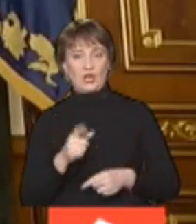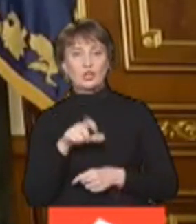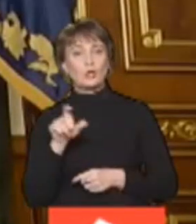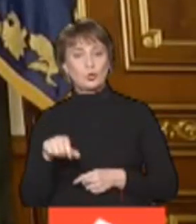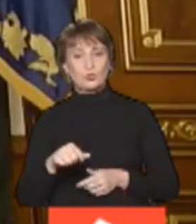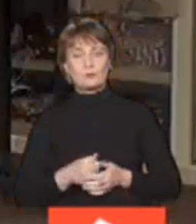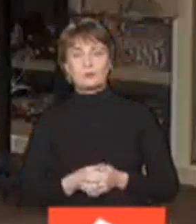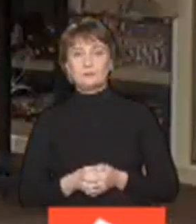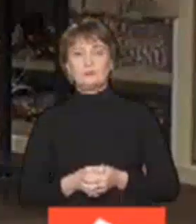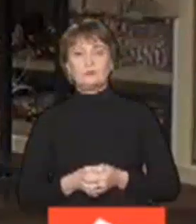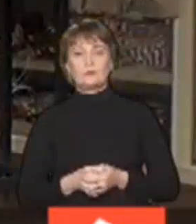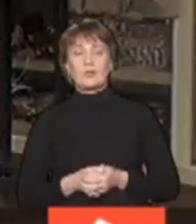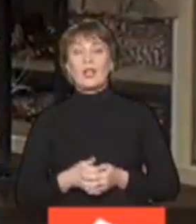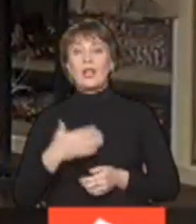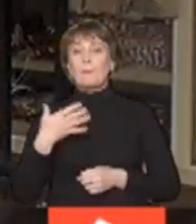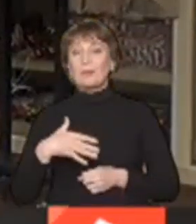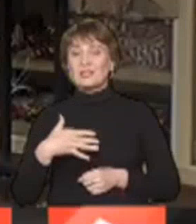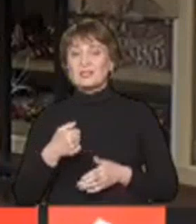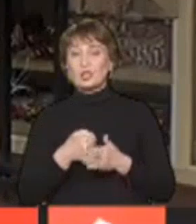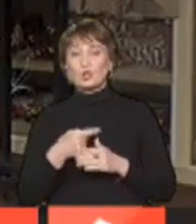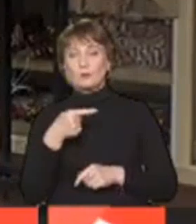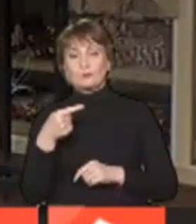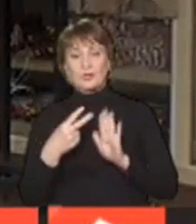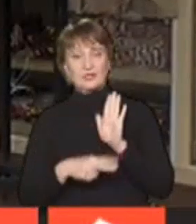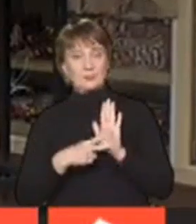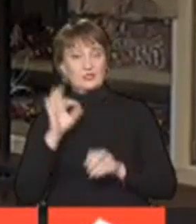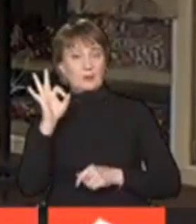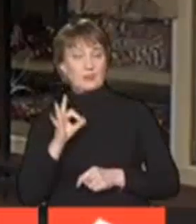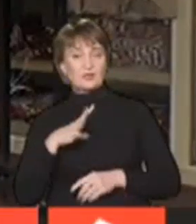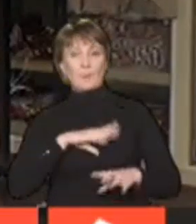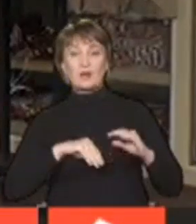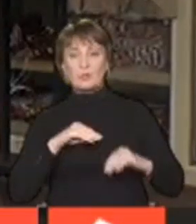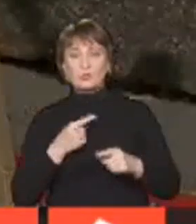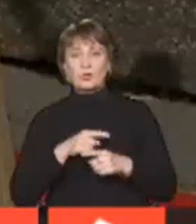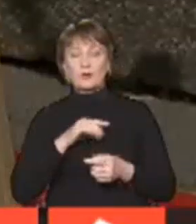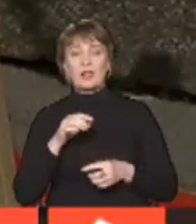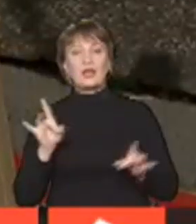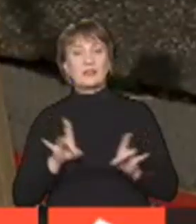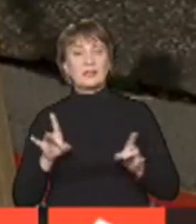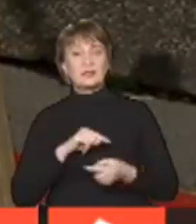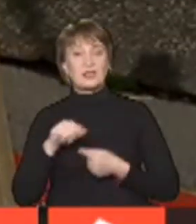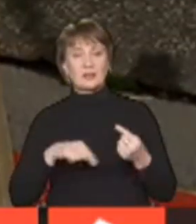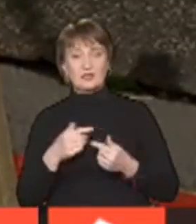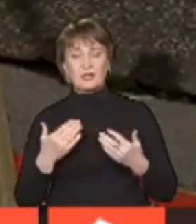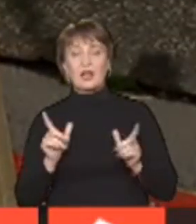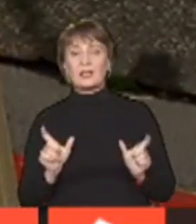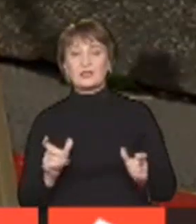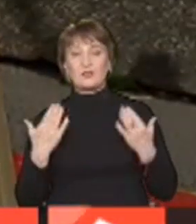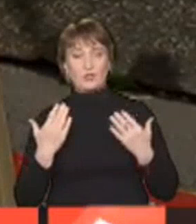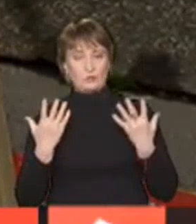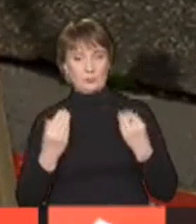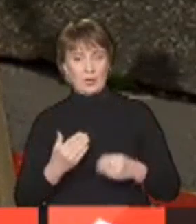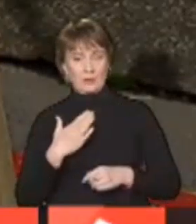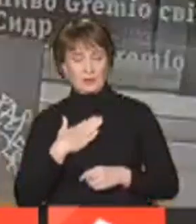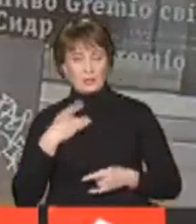люди. Від 50 до 70% прибутку втрачають ресторатори через карантин вихідного дня. Про це нашому